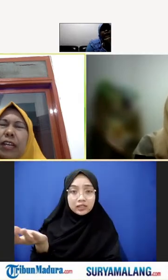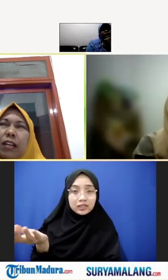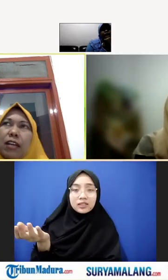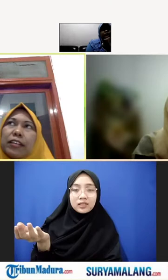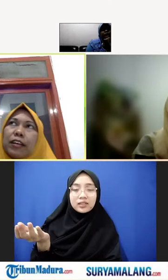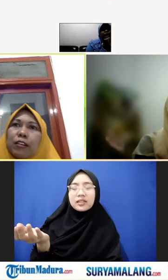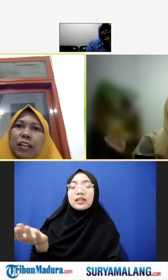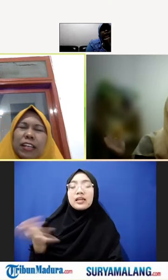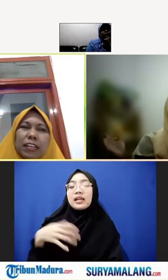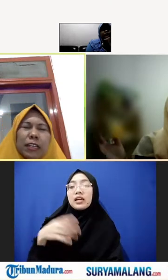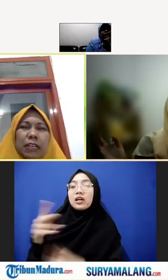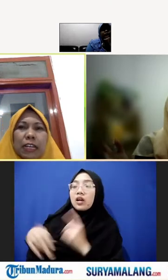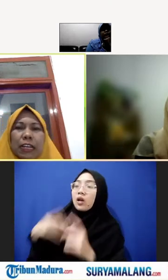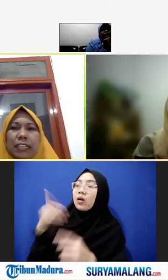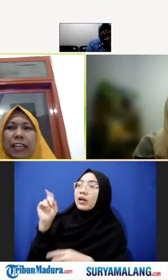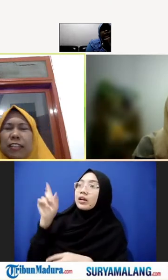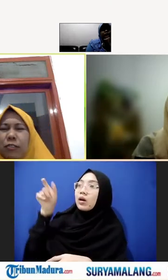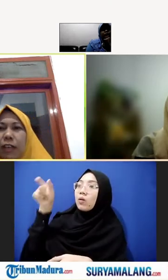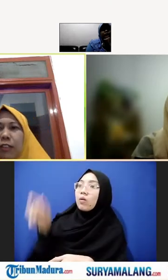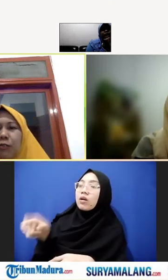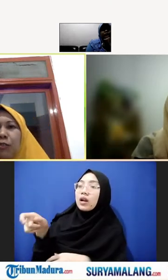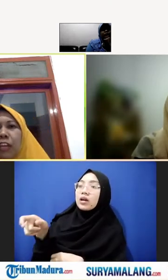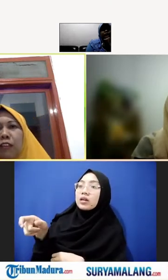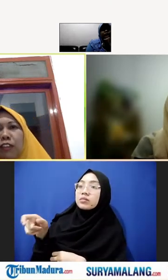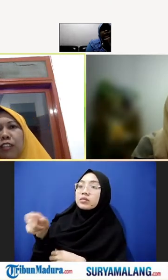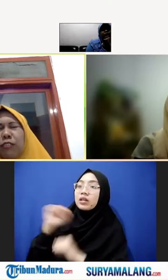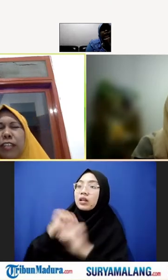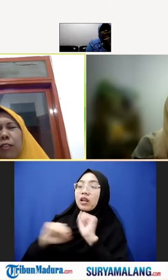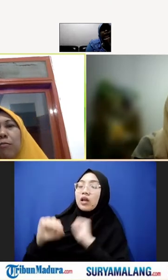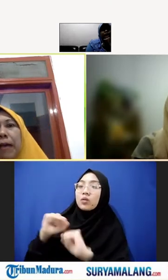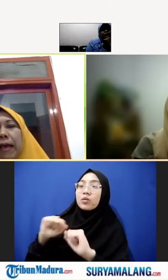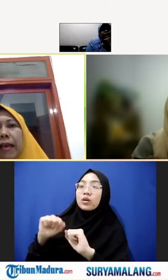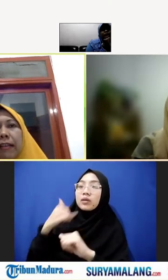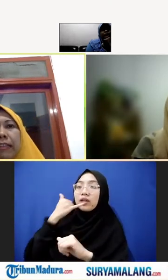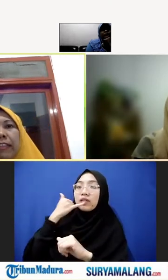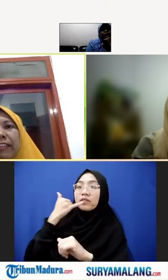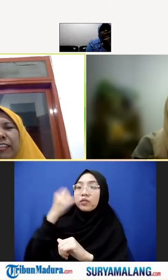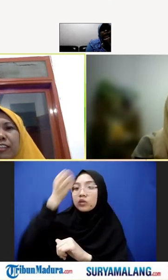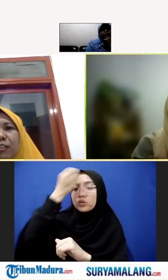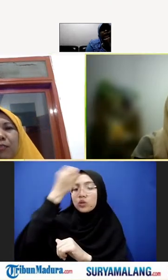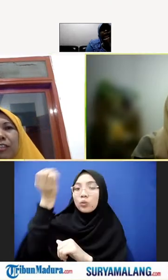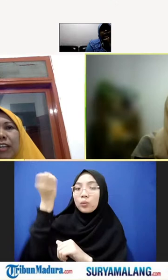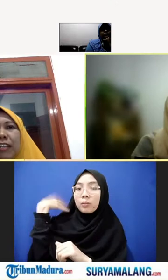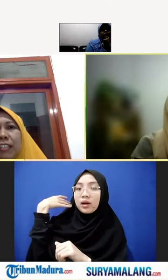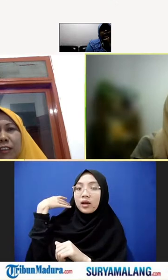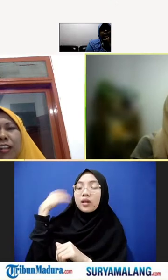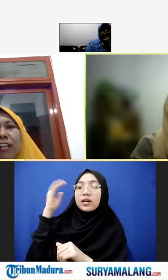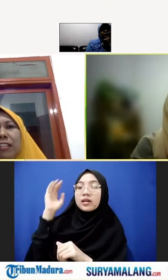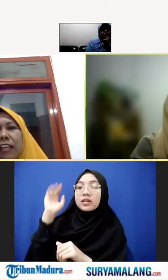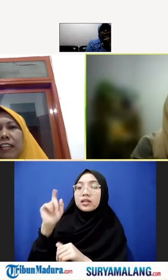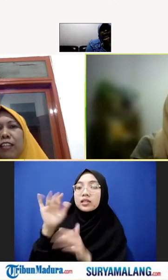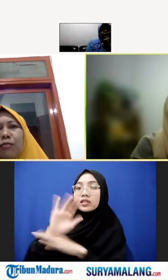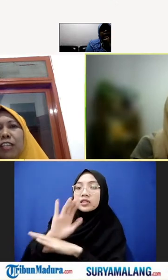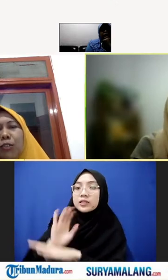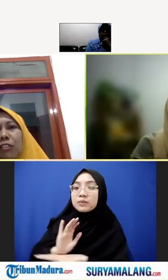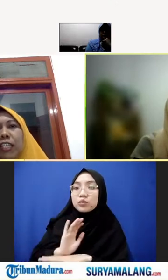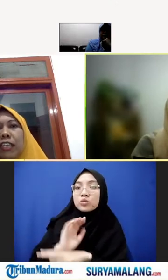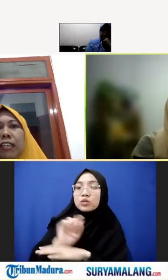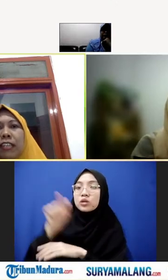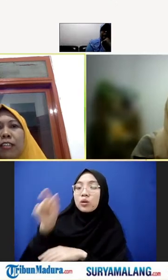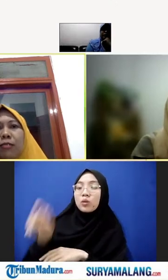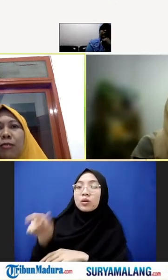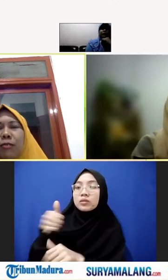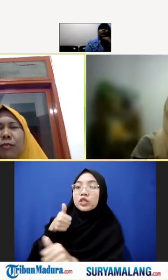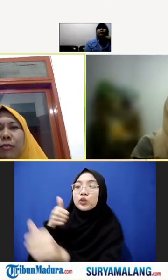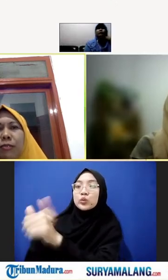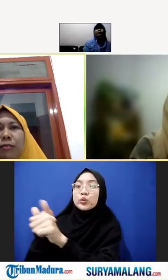Tapi kalau ada orang ngerjain sesuatu, handphone itu dia lupa. Jadi nah, dia hidup dengan seseorang ngerjain itu, ngikuti. Ya,